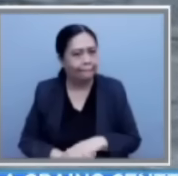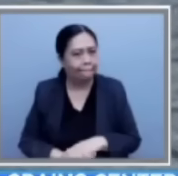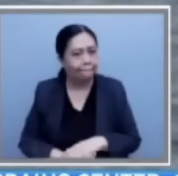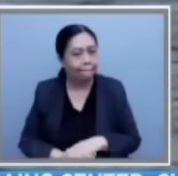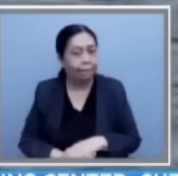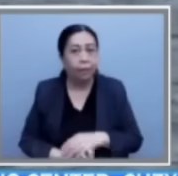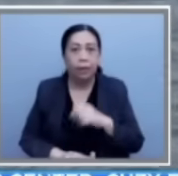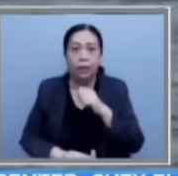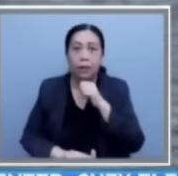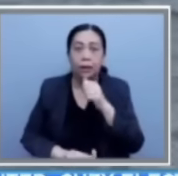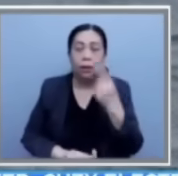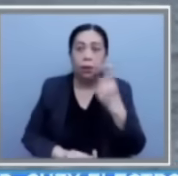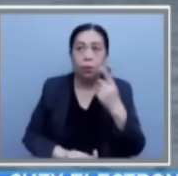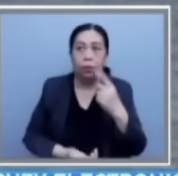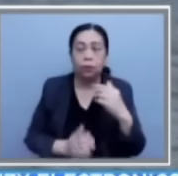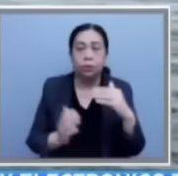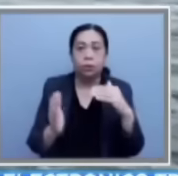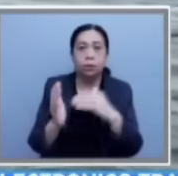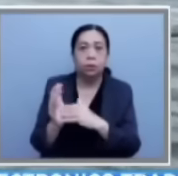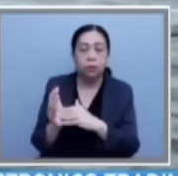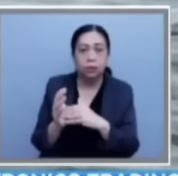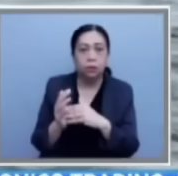yun e no Hindi lang